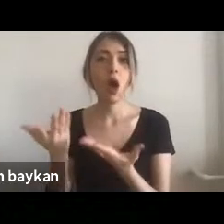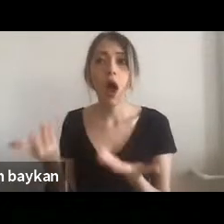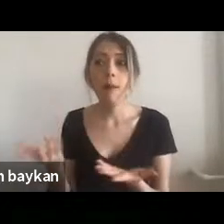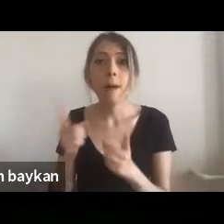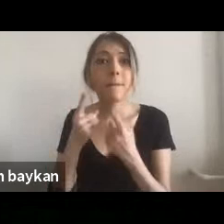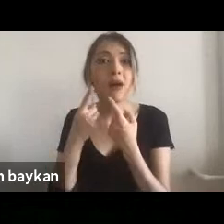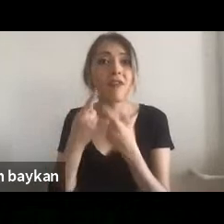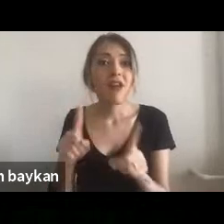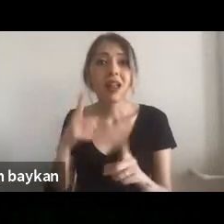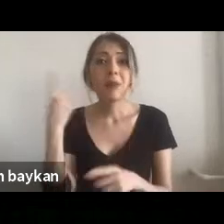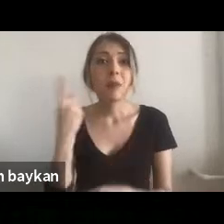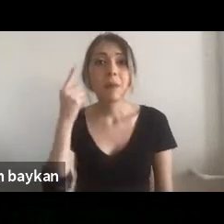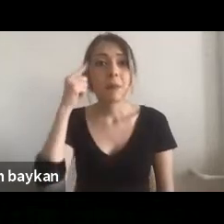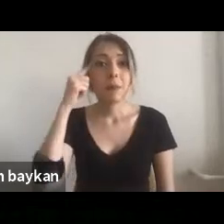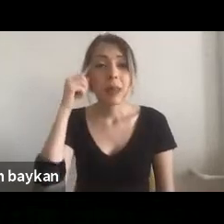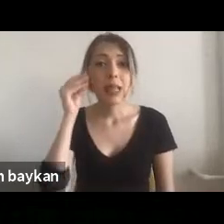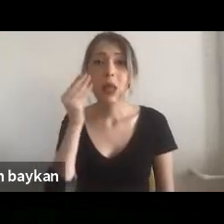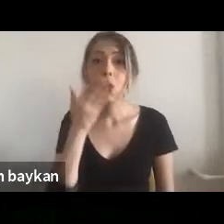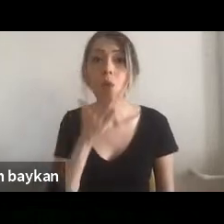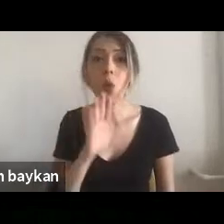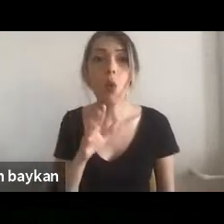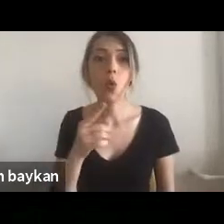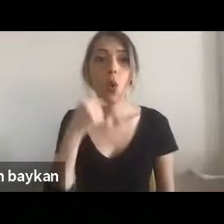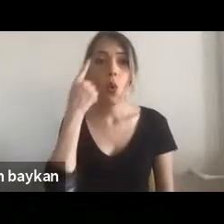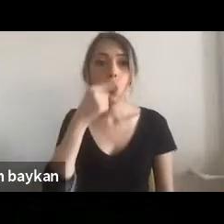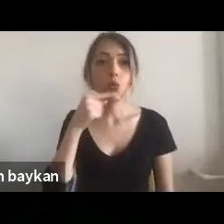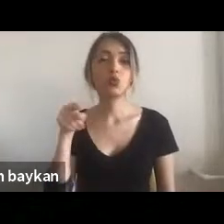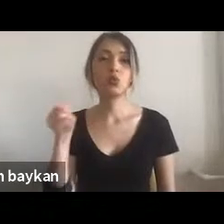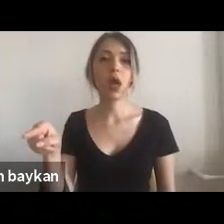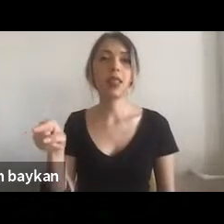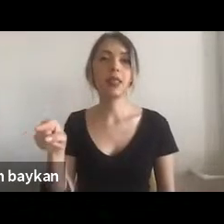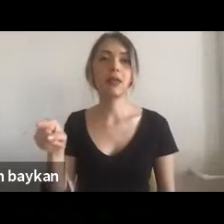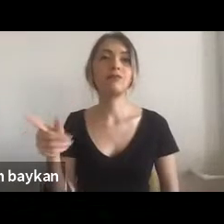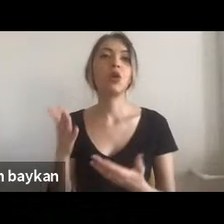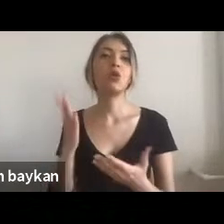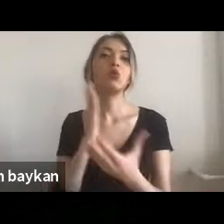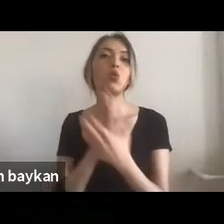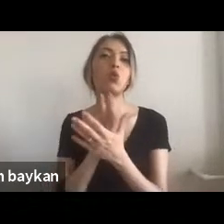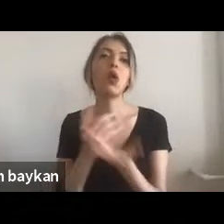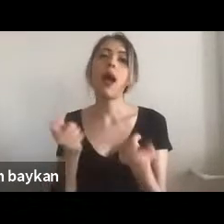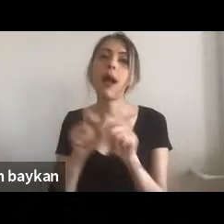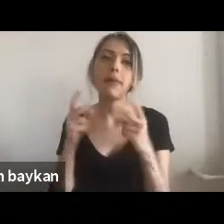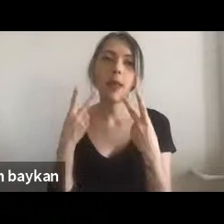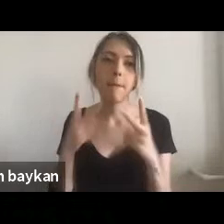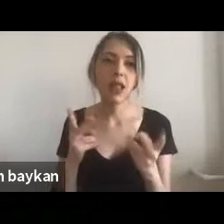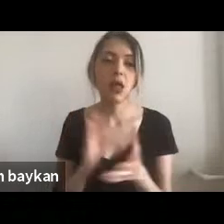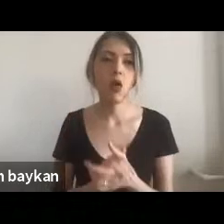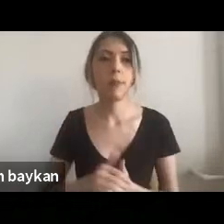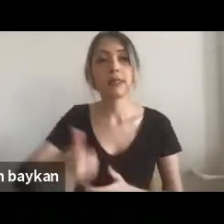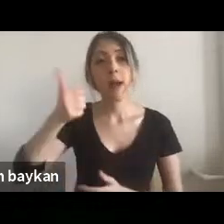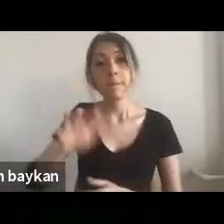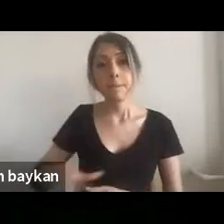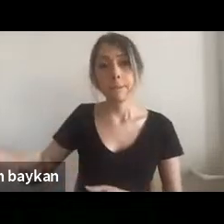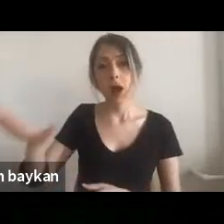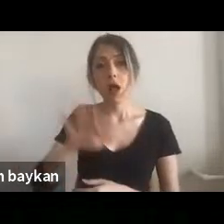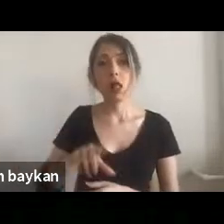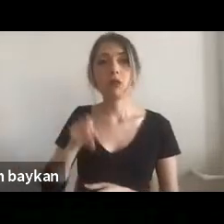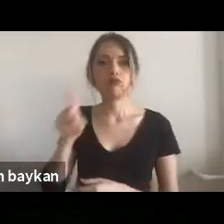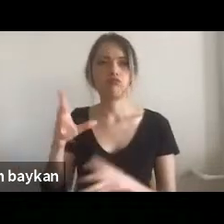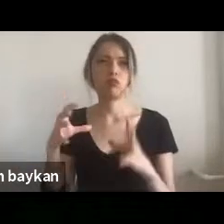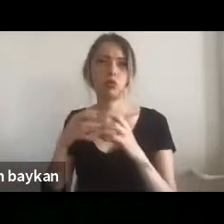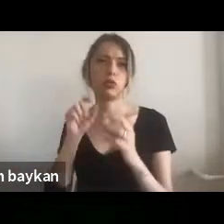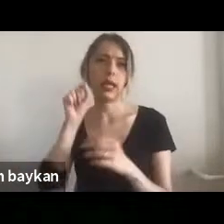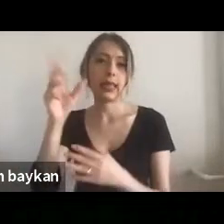konusu olabiliyor. Şimdi Bakanlar Komitesi'ne yollanan dosyalar nasıl görüşülüyor? Tıpkı AİHM'in önünde olduğu